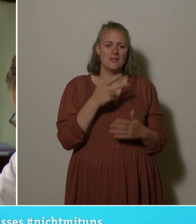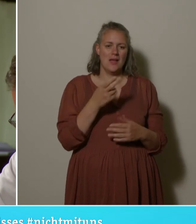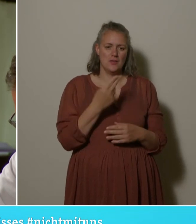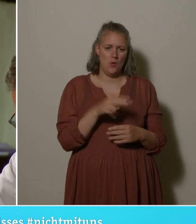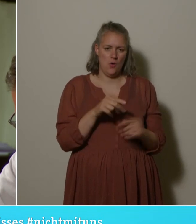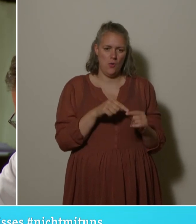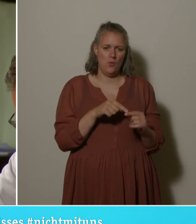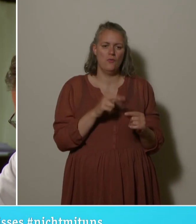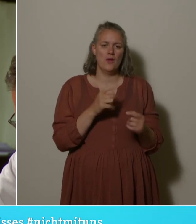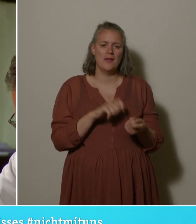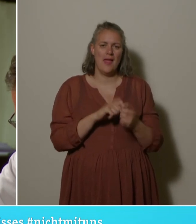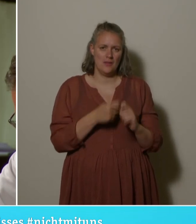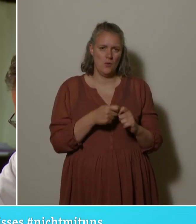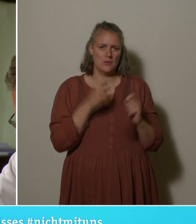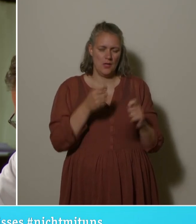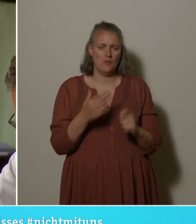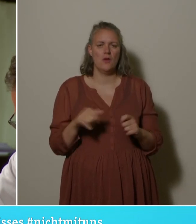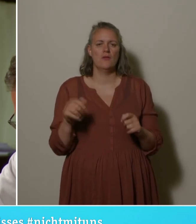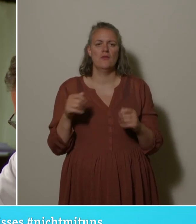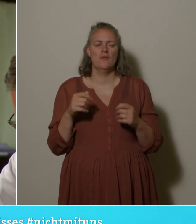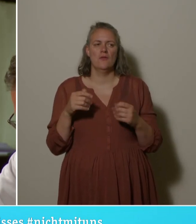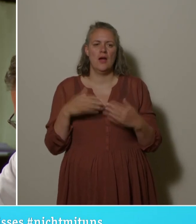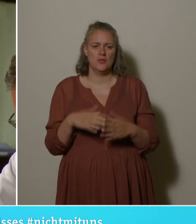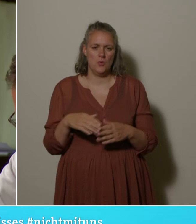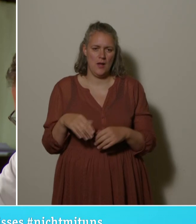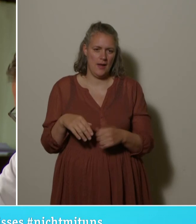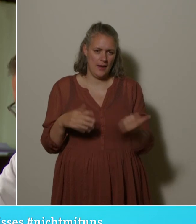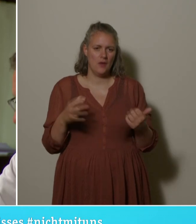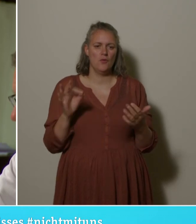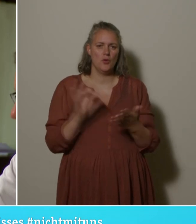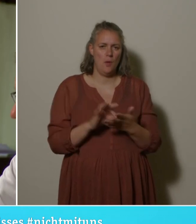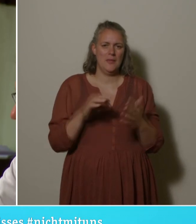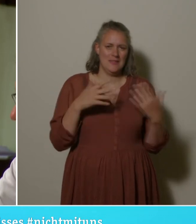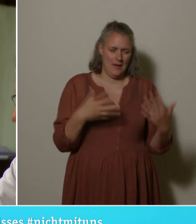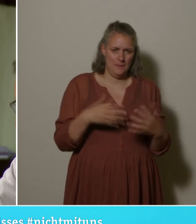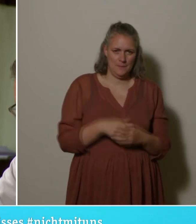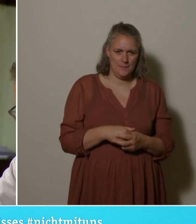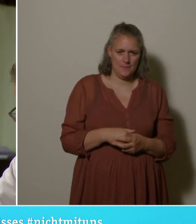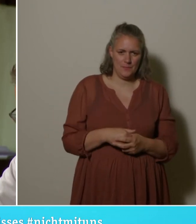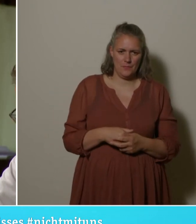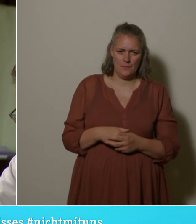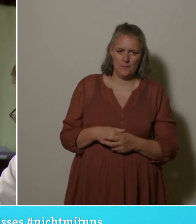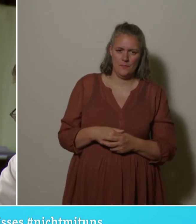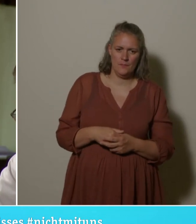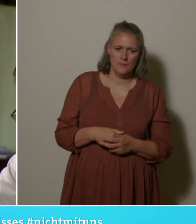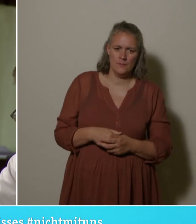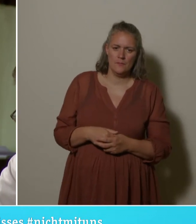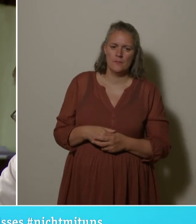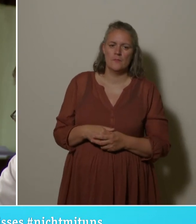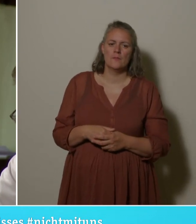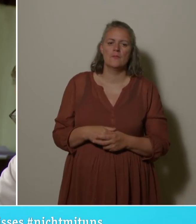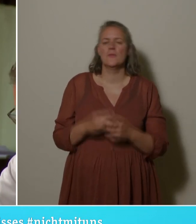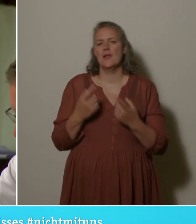des Änderungsantrages der Fraktion Die Linke zum Top 10. In den anderen Beschlussvorlagen